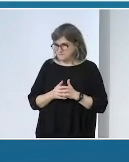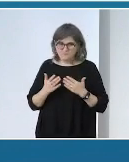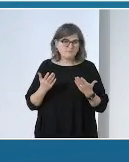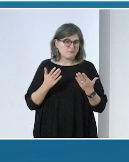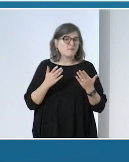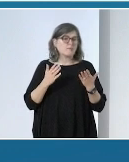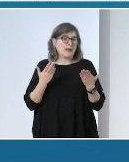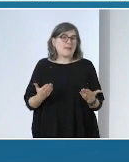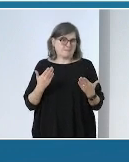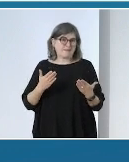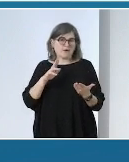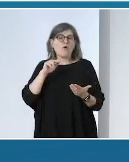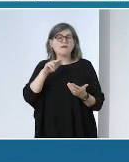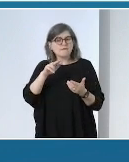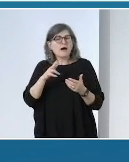voir maintenant